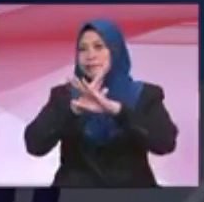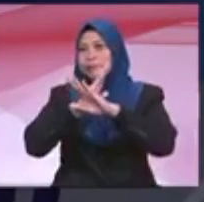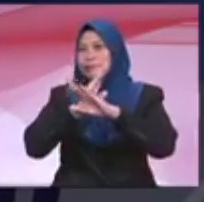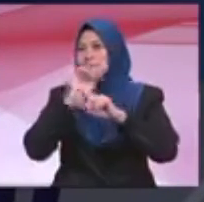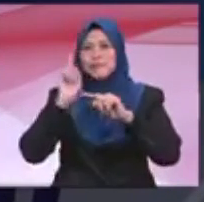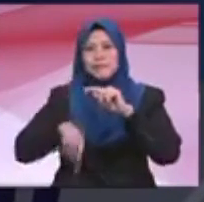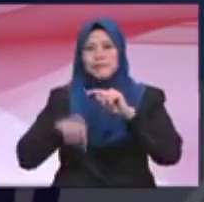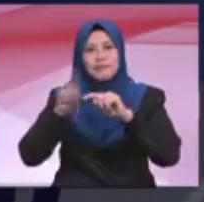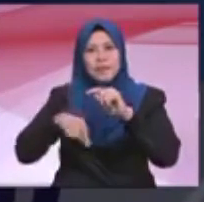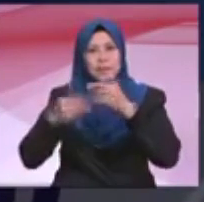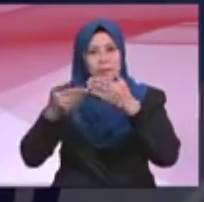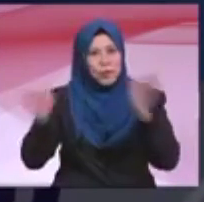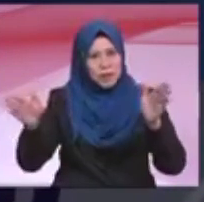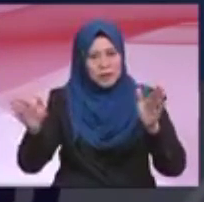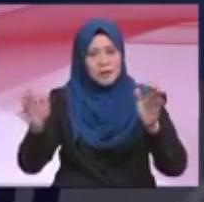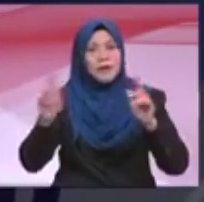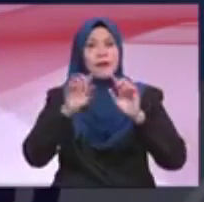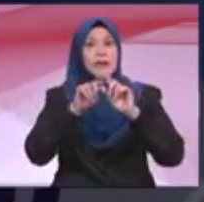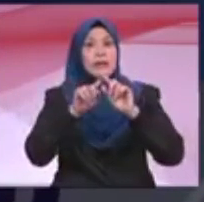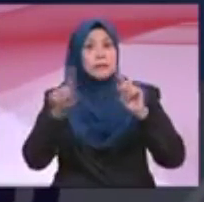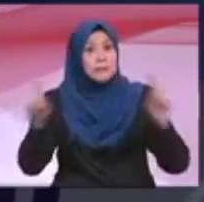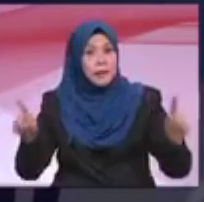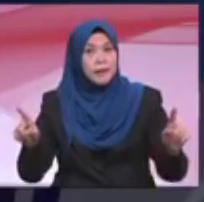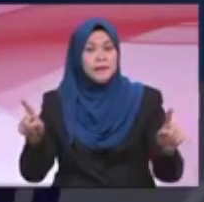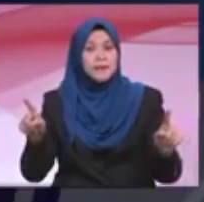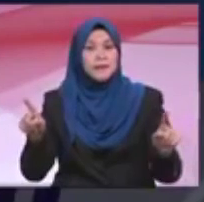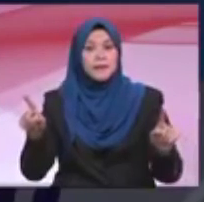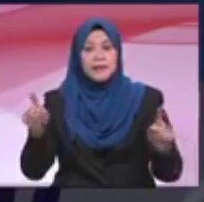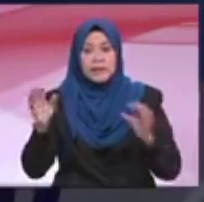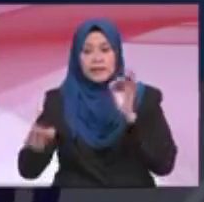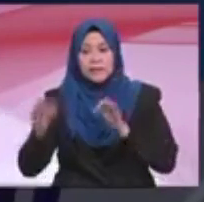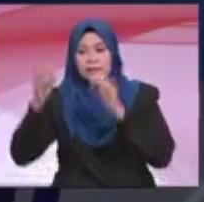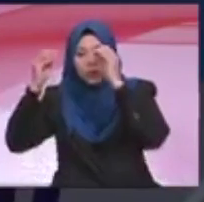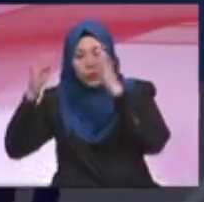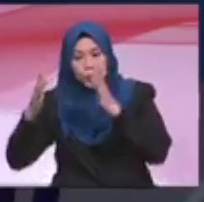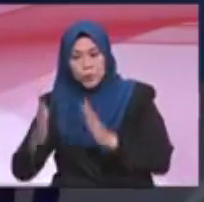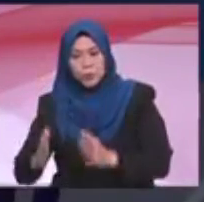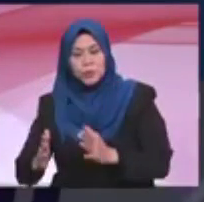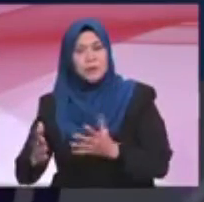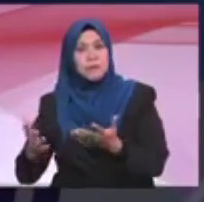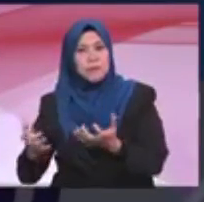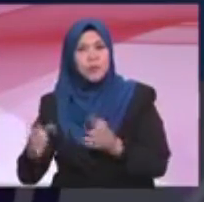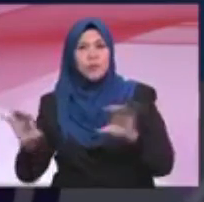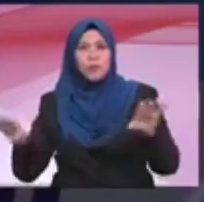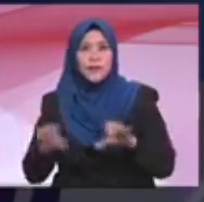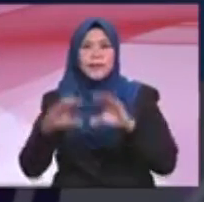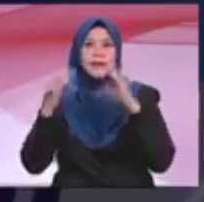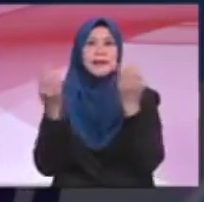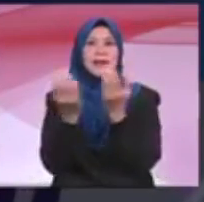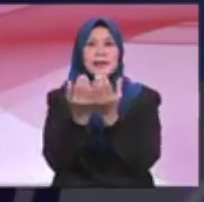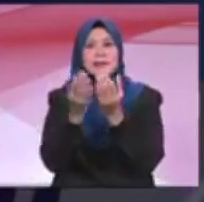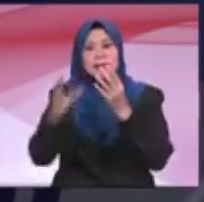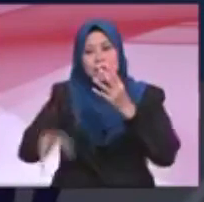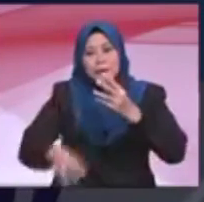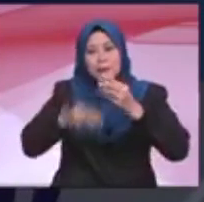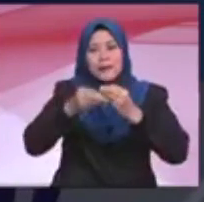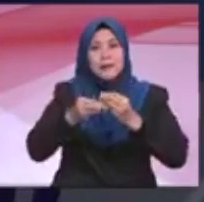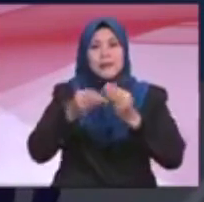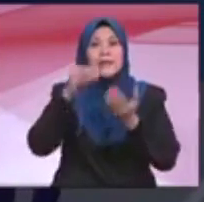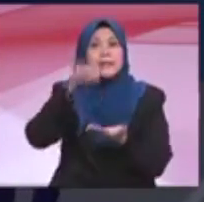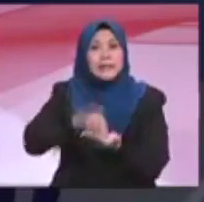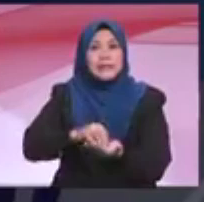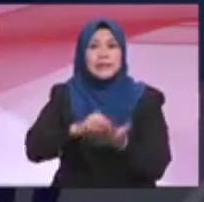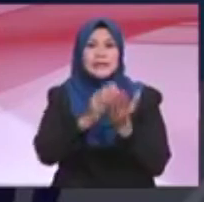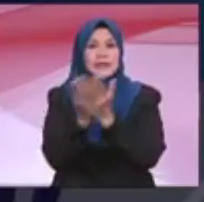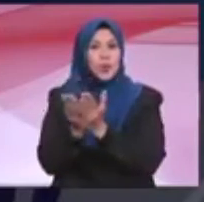dibenarkan dibuka, tetapi sekiranya guru ingin melaksanakan kelas tambahan di sekolah untuk